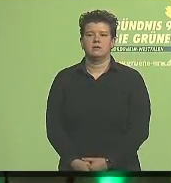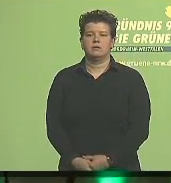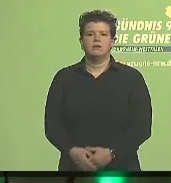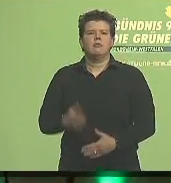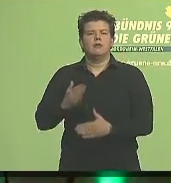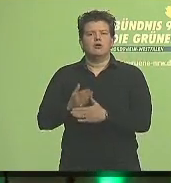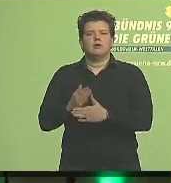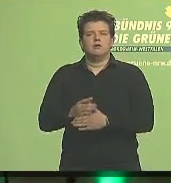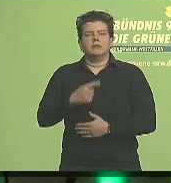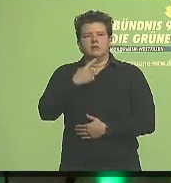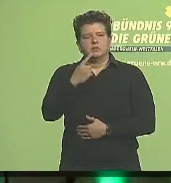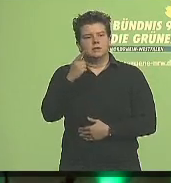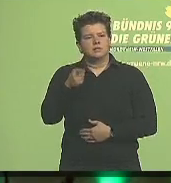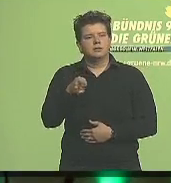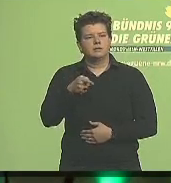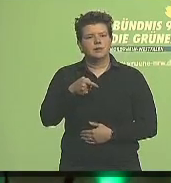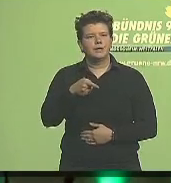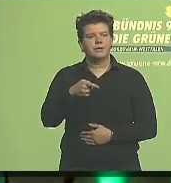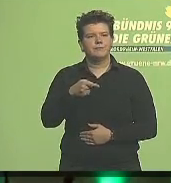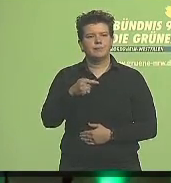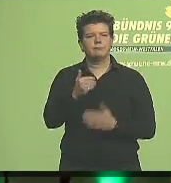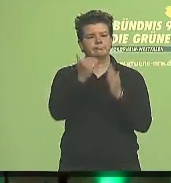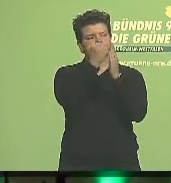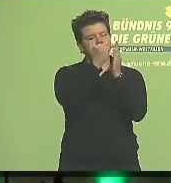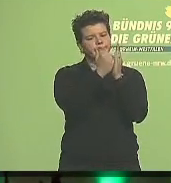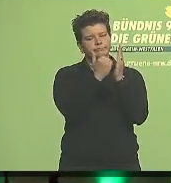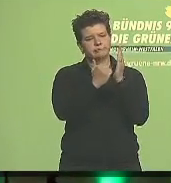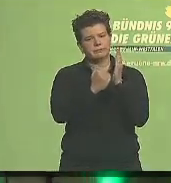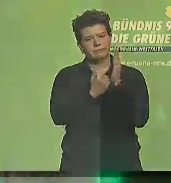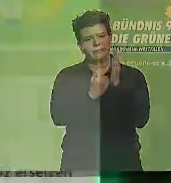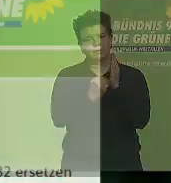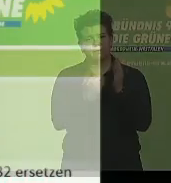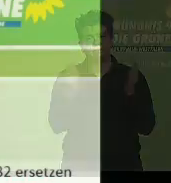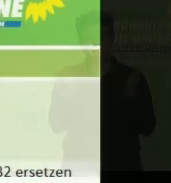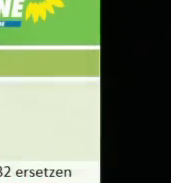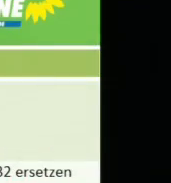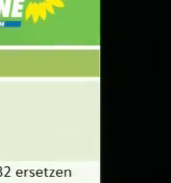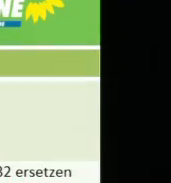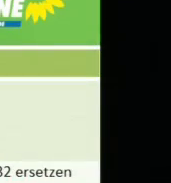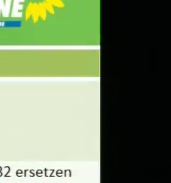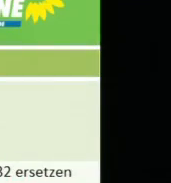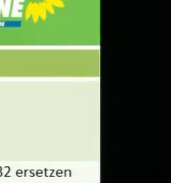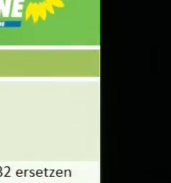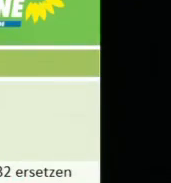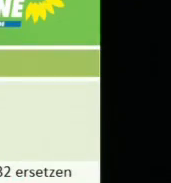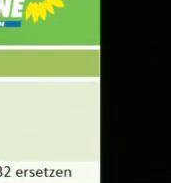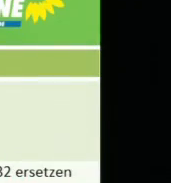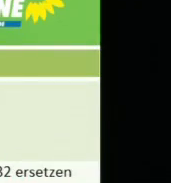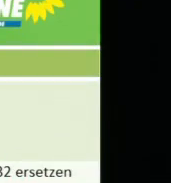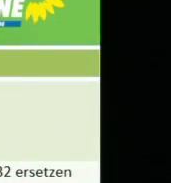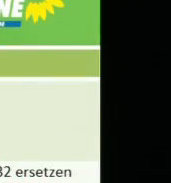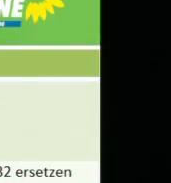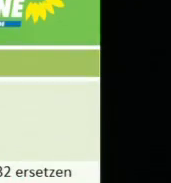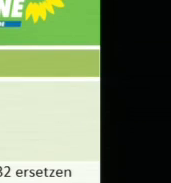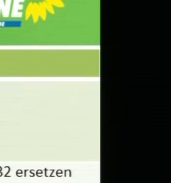eine Übersicht ausgeteilt bekommen zu den Änderungsanträgen. Ich würde euch bitten, die mal